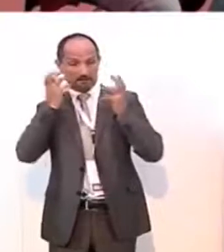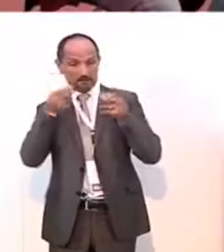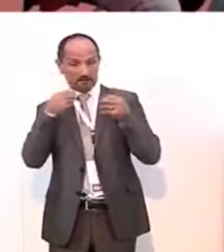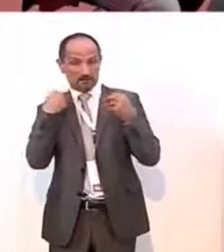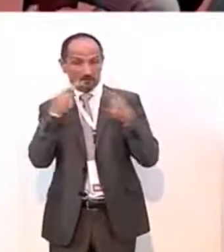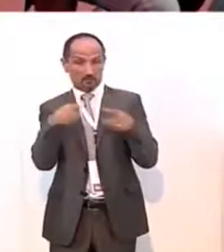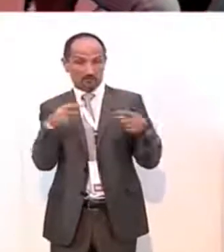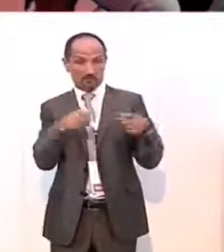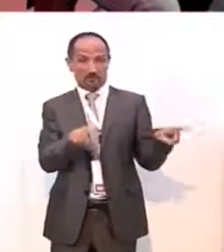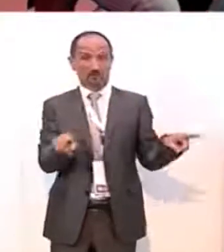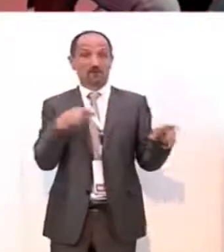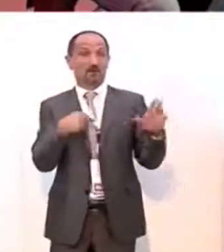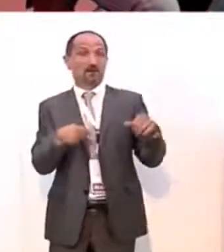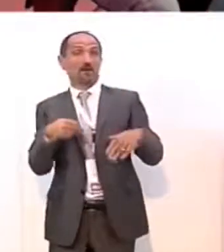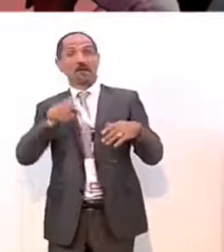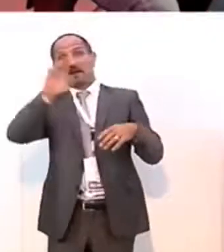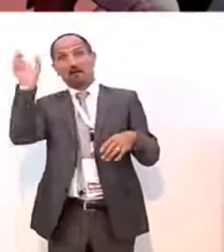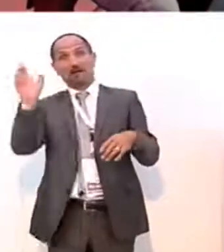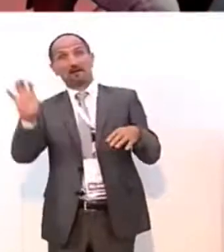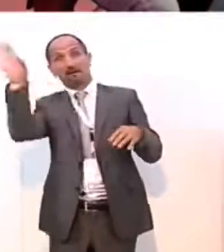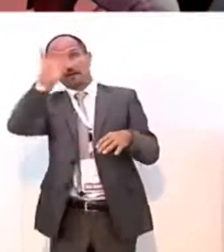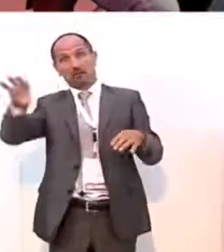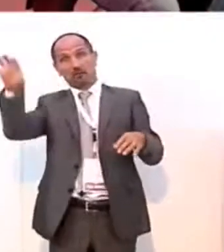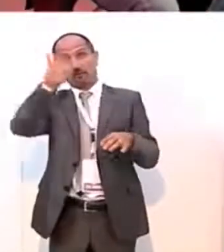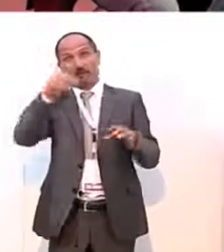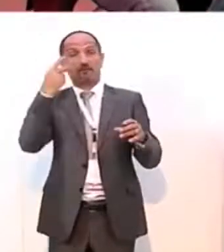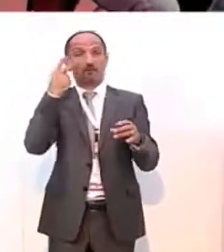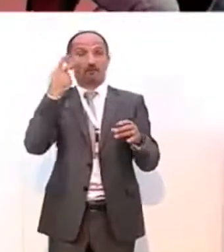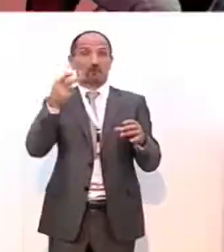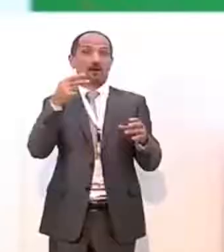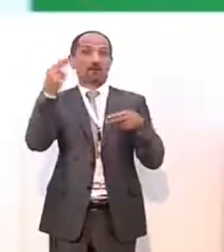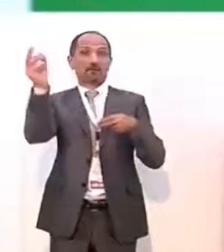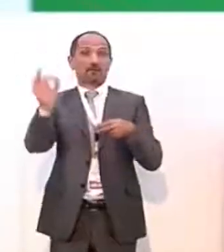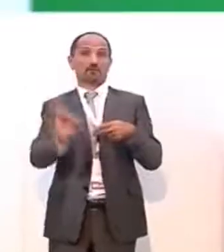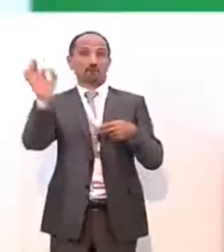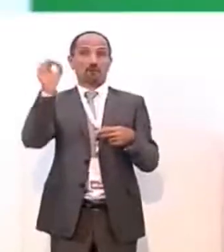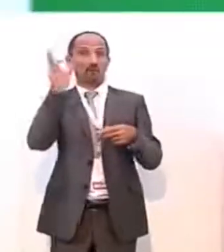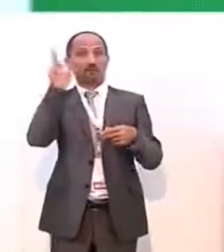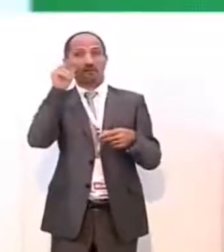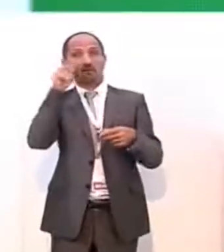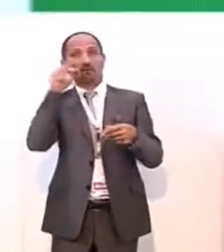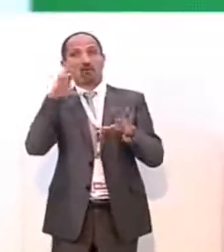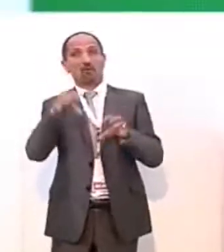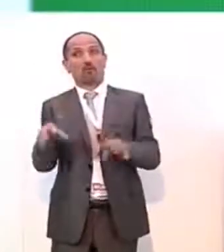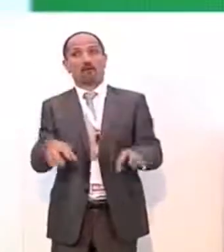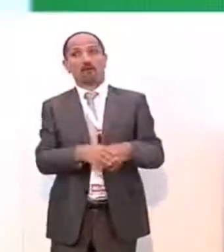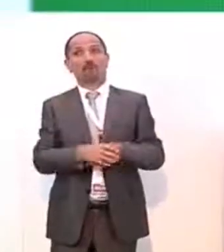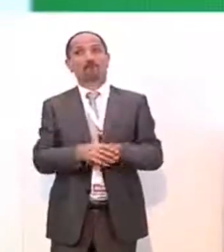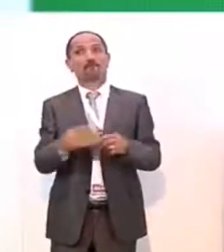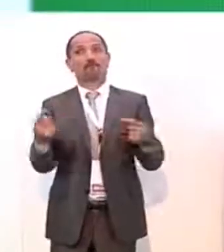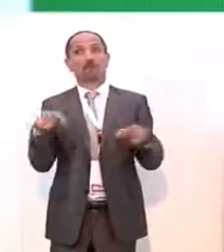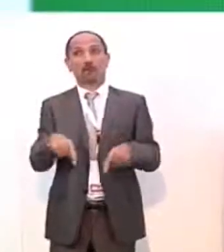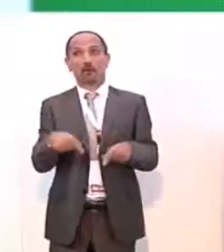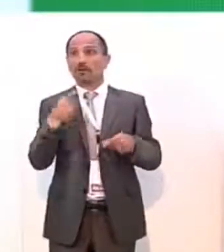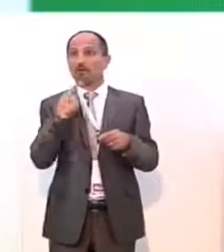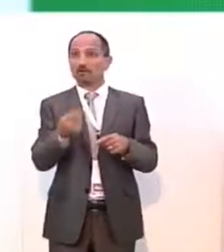estremamente differente anche rispetto agli altri paesi europei per quanto riguarda la percentuale di donne occupate. Quello che